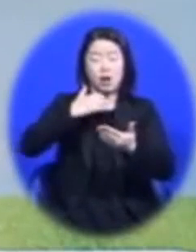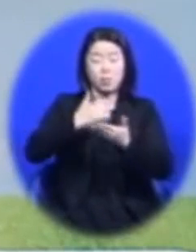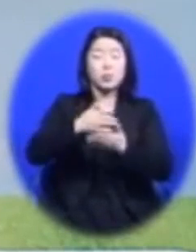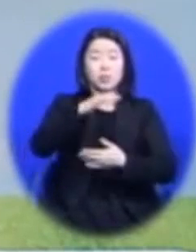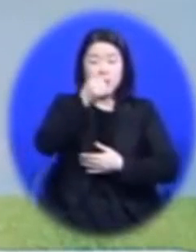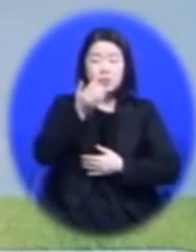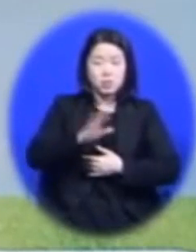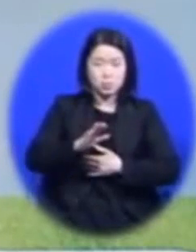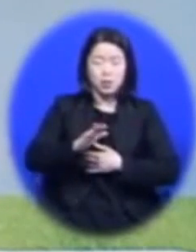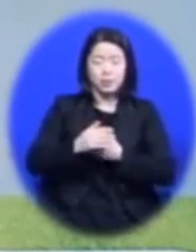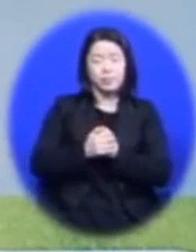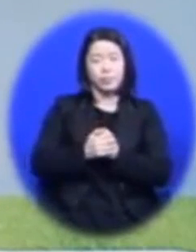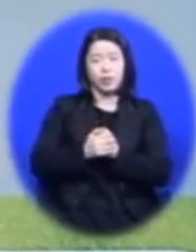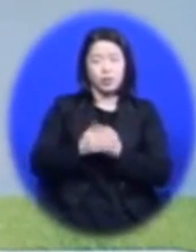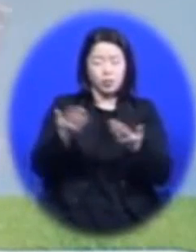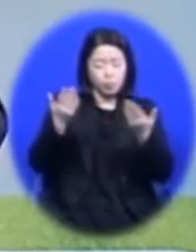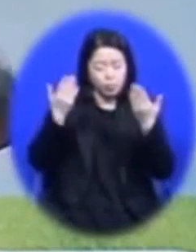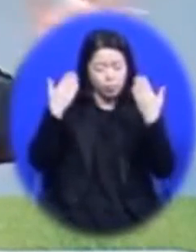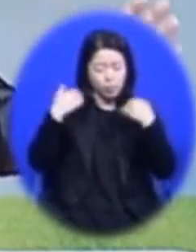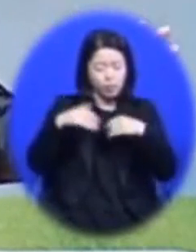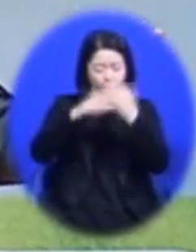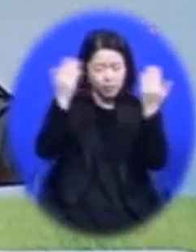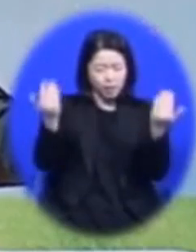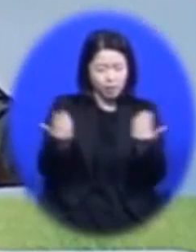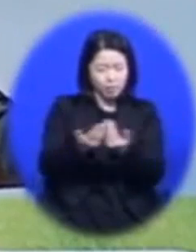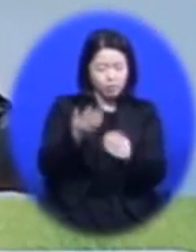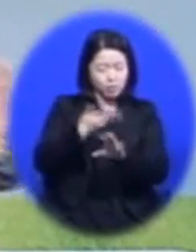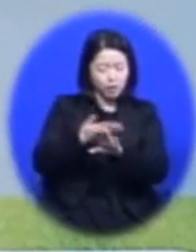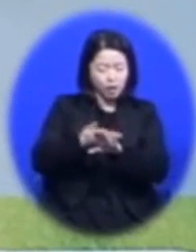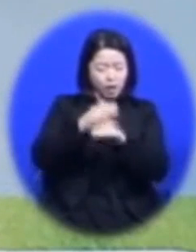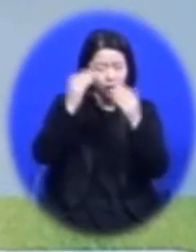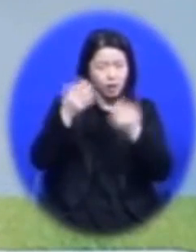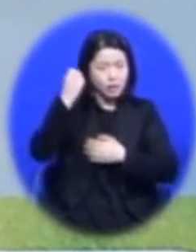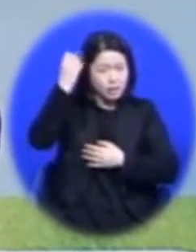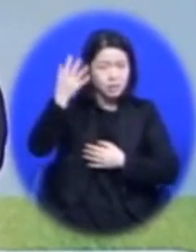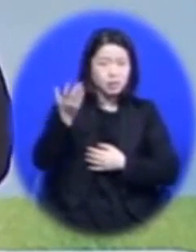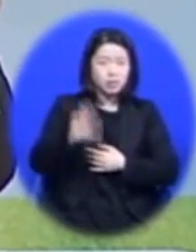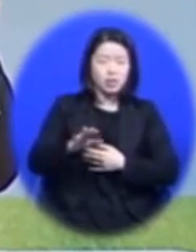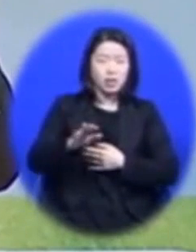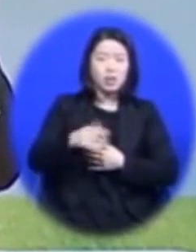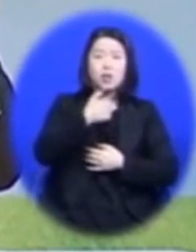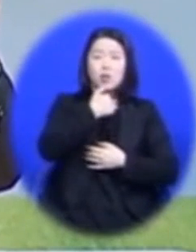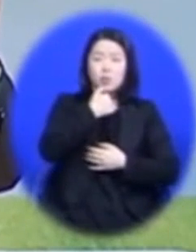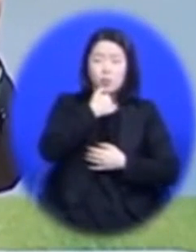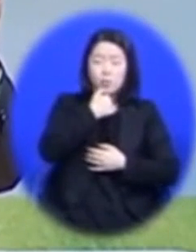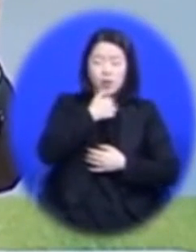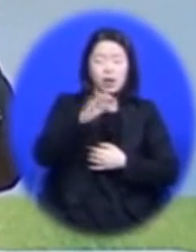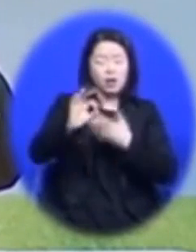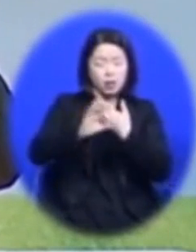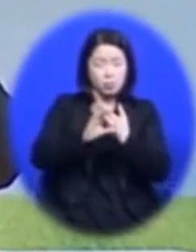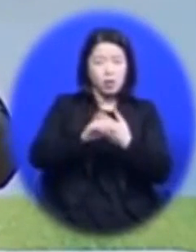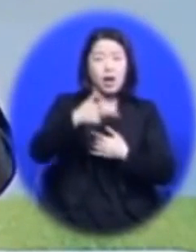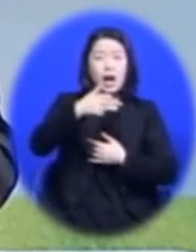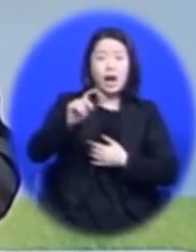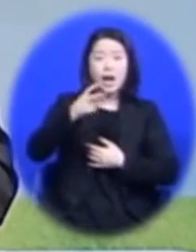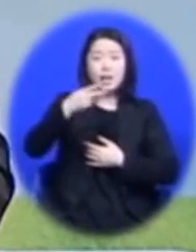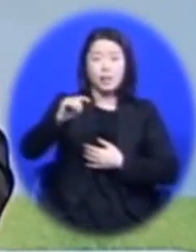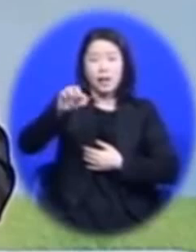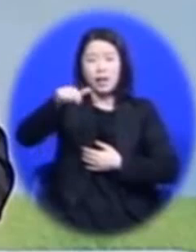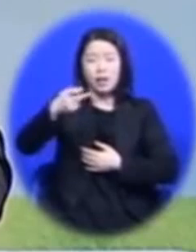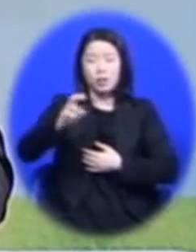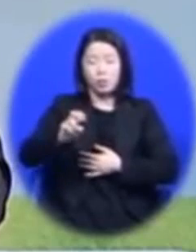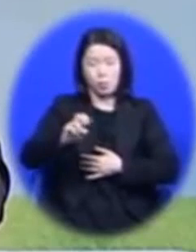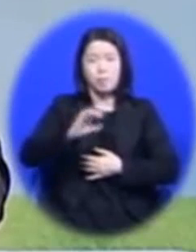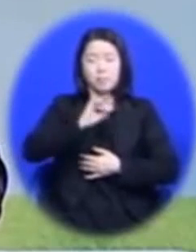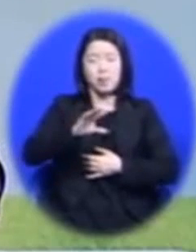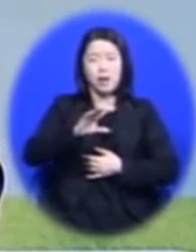했지만. 지나고 보니까 다른 건 다 잊어버렸는데 로마 그러면 카타콤만 생각이 나요. 그만큼